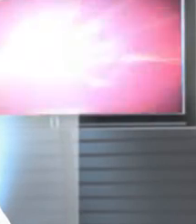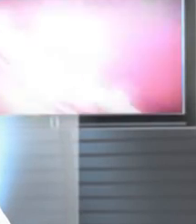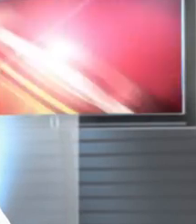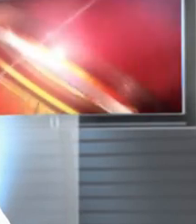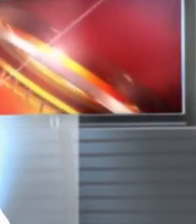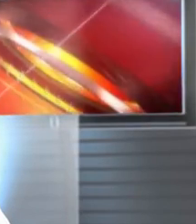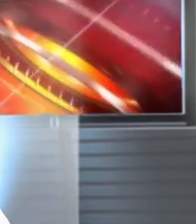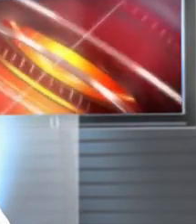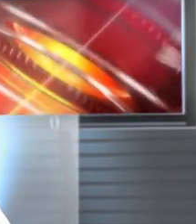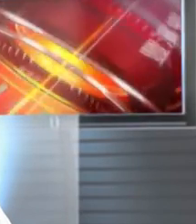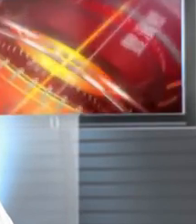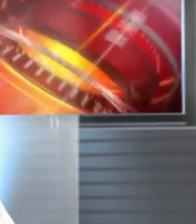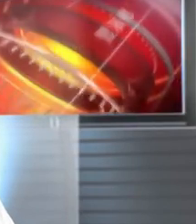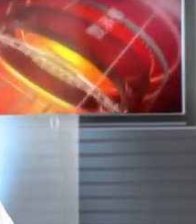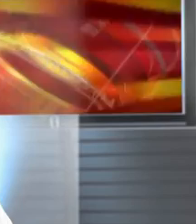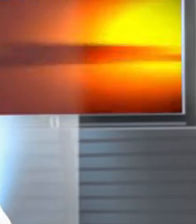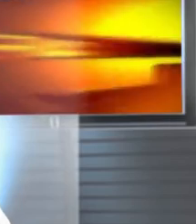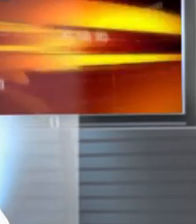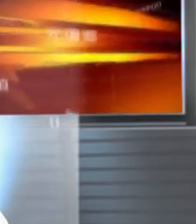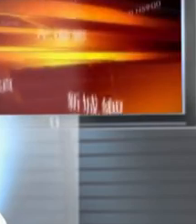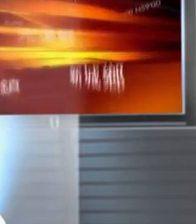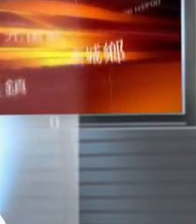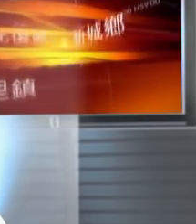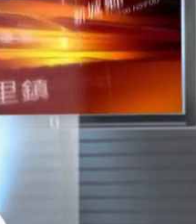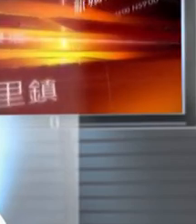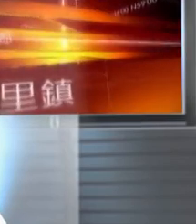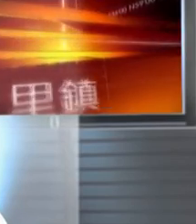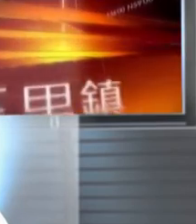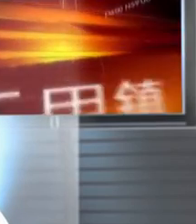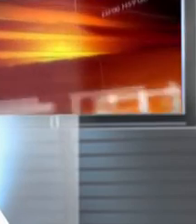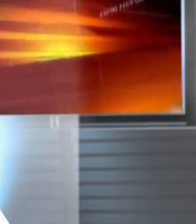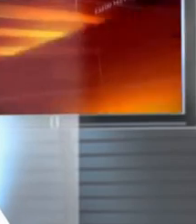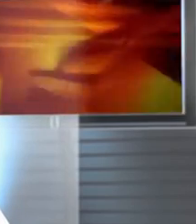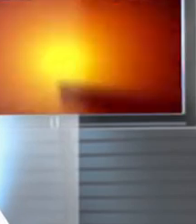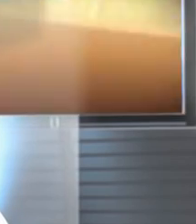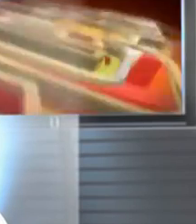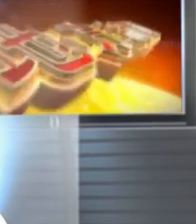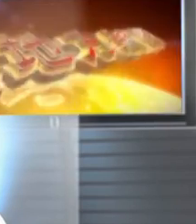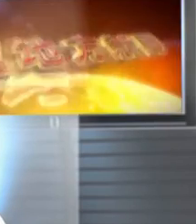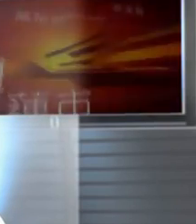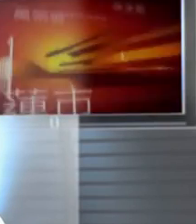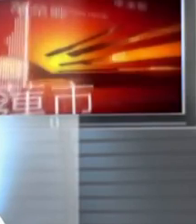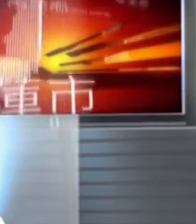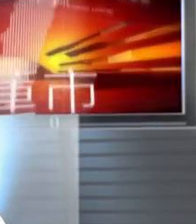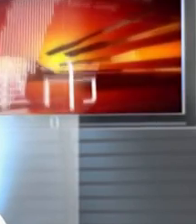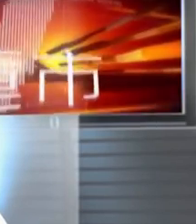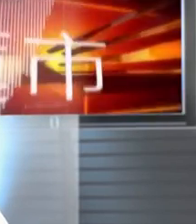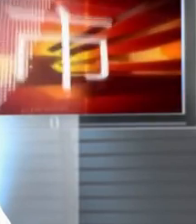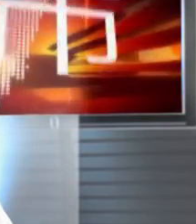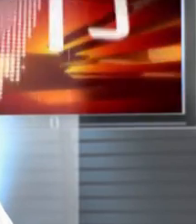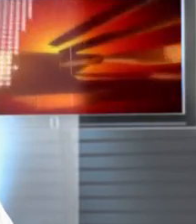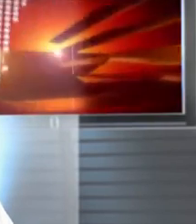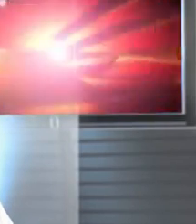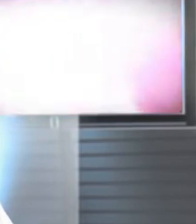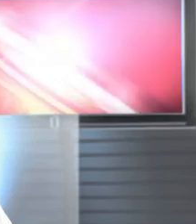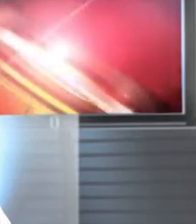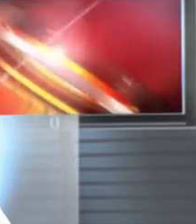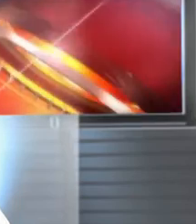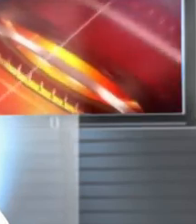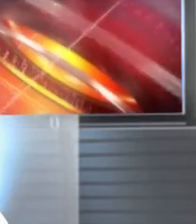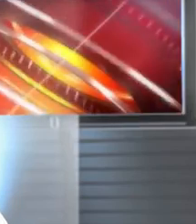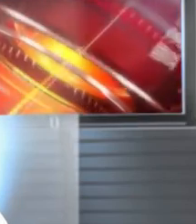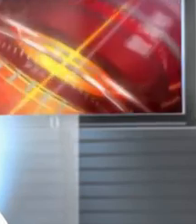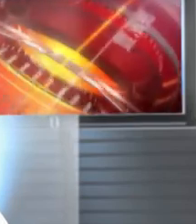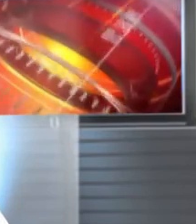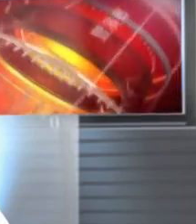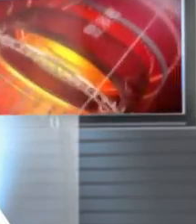相关实施做法进行宣导。县长徐正伟、秘书长张义华、卫生局长朱家祥在疫情记者会时，也对10号起一连